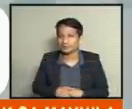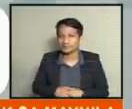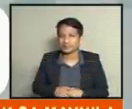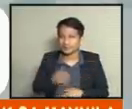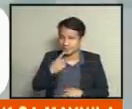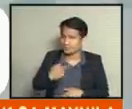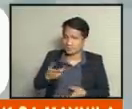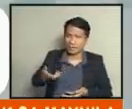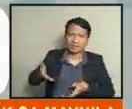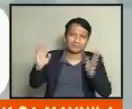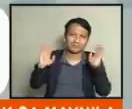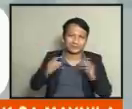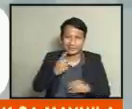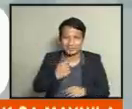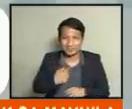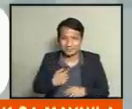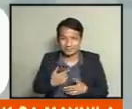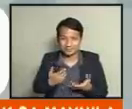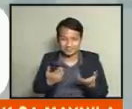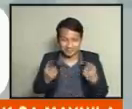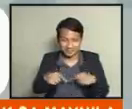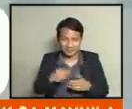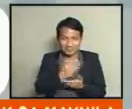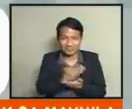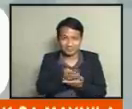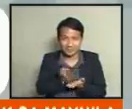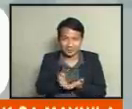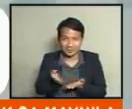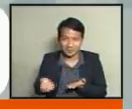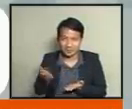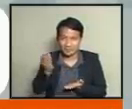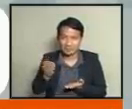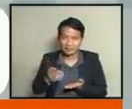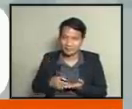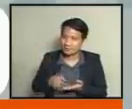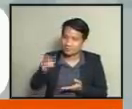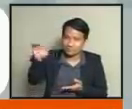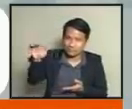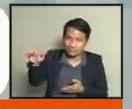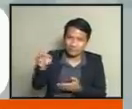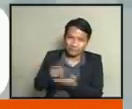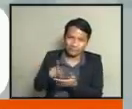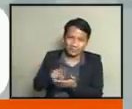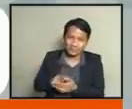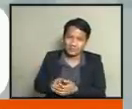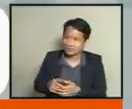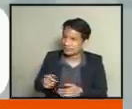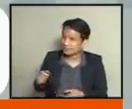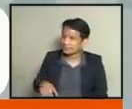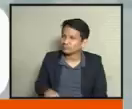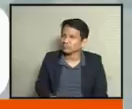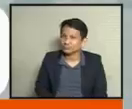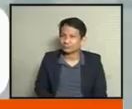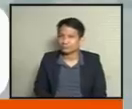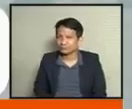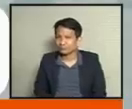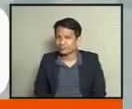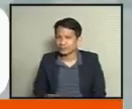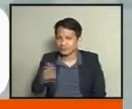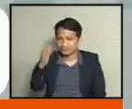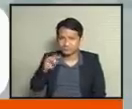po naman? Inayaan ko na lang po. Pero pagdating sa budget ng mga anak niya, doon ko po siya inaano. So bakit kapag nagsusugal